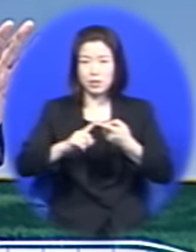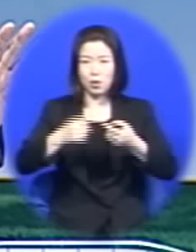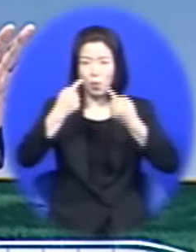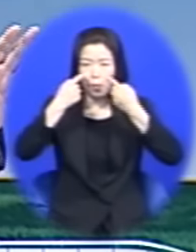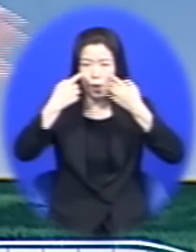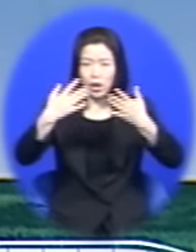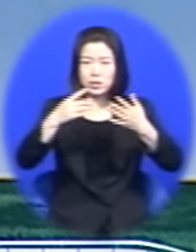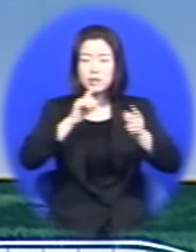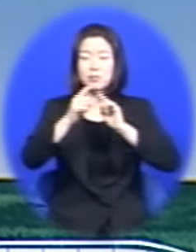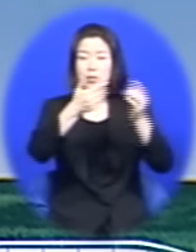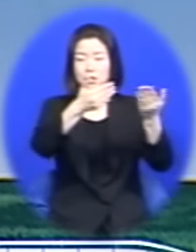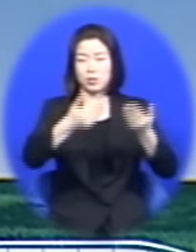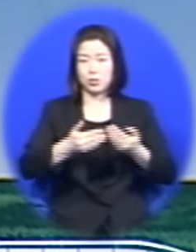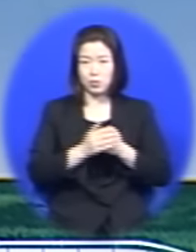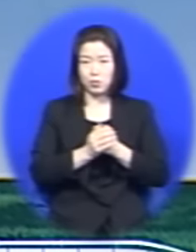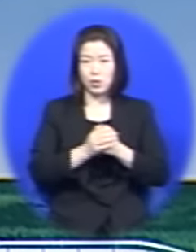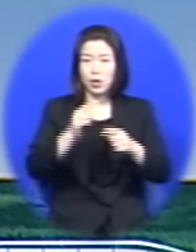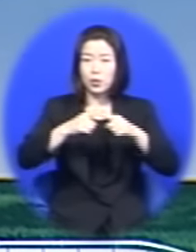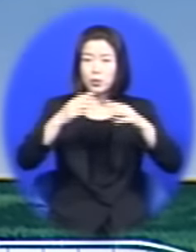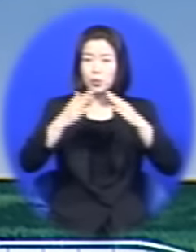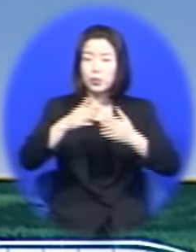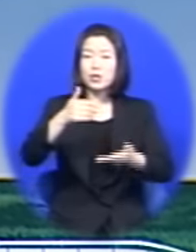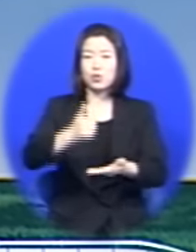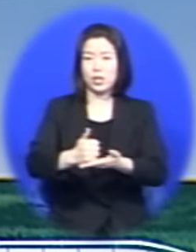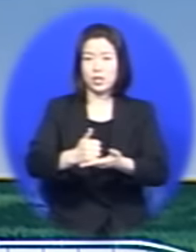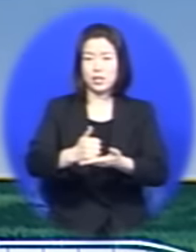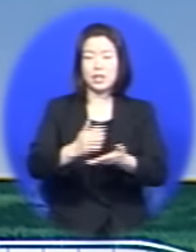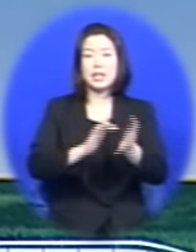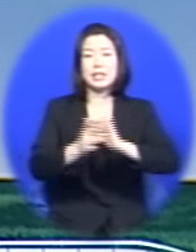말씀하셨어요. 교회의 주인은 예수님이십니다.